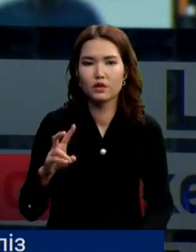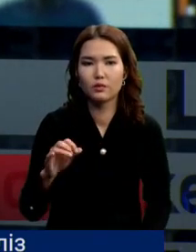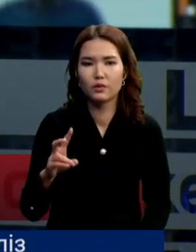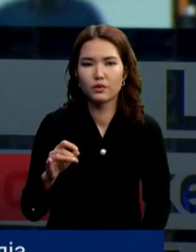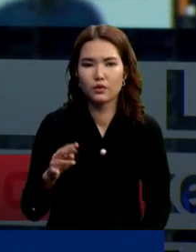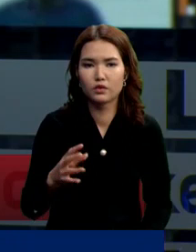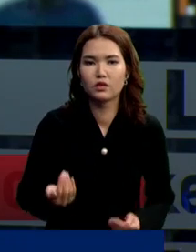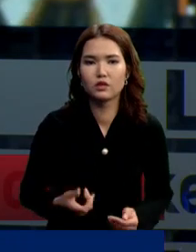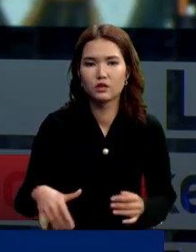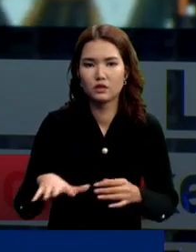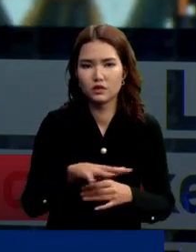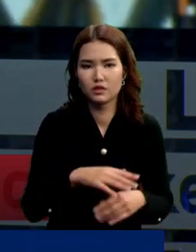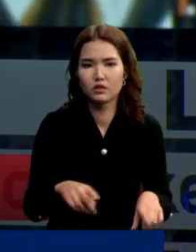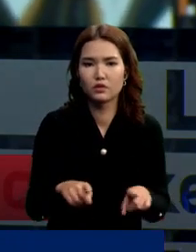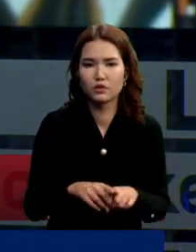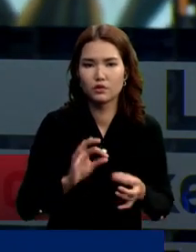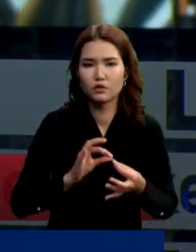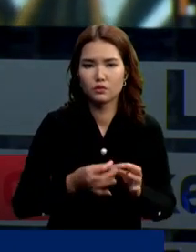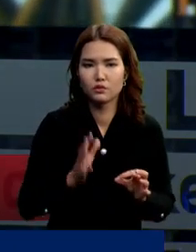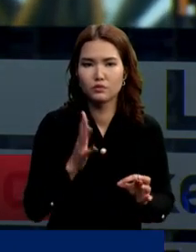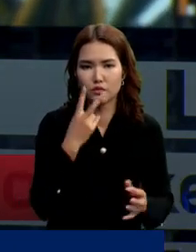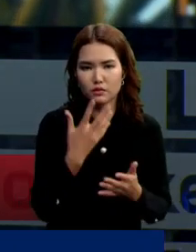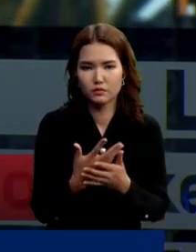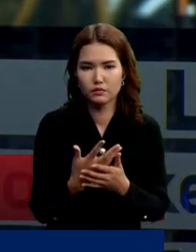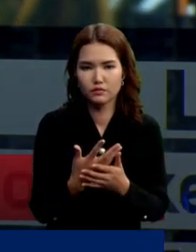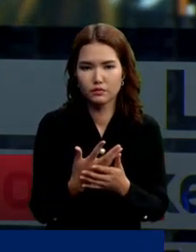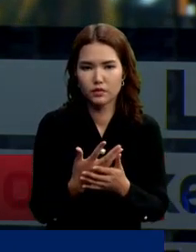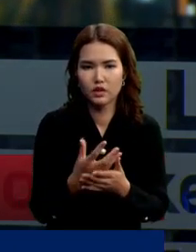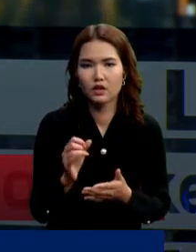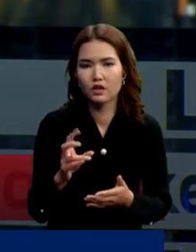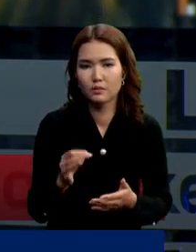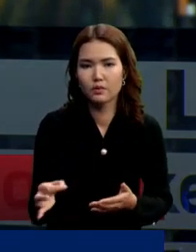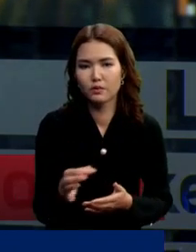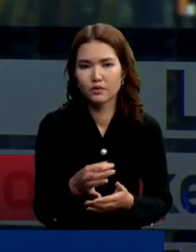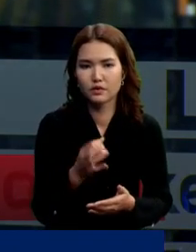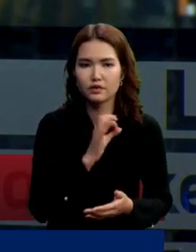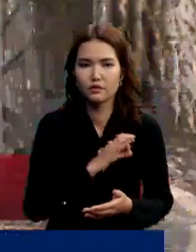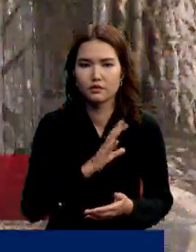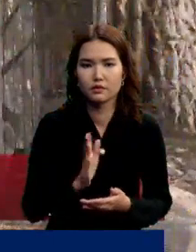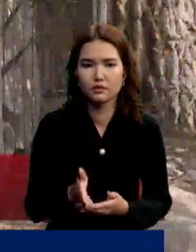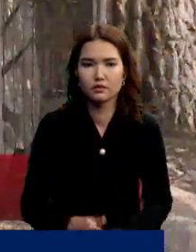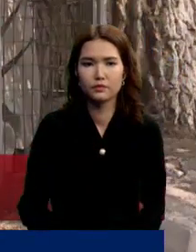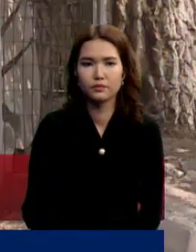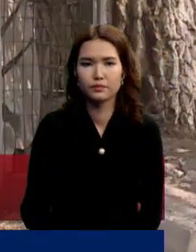вдруг осознали, что с таким тарифом чистоту в городе не наведешь. Марина Низовкина о борьбе с мусором.